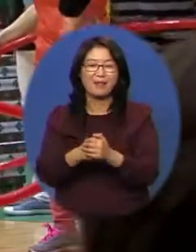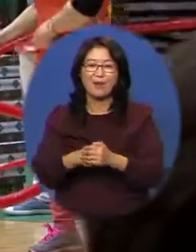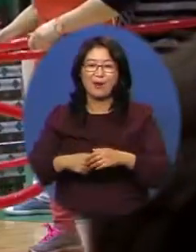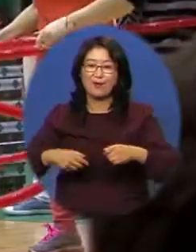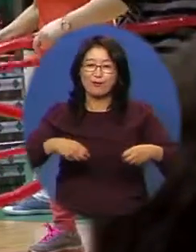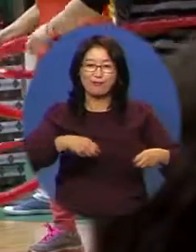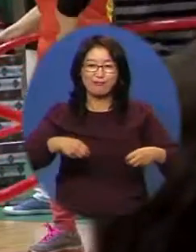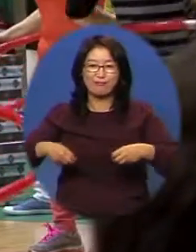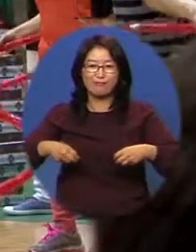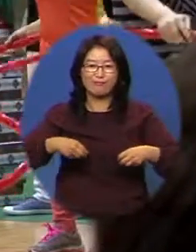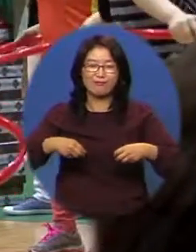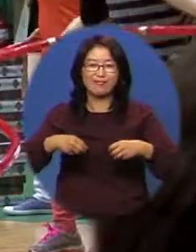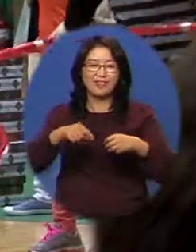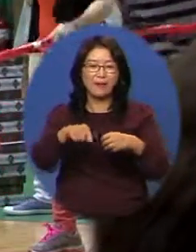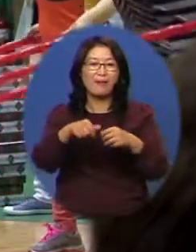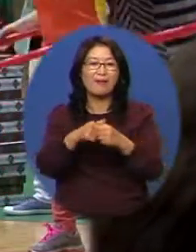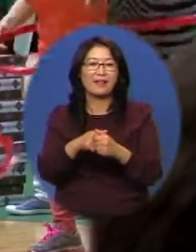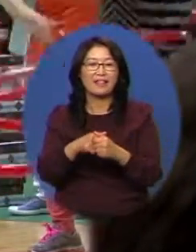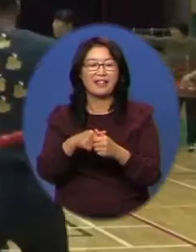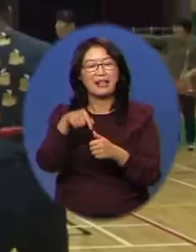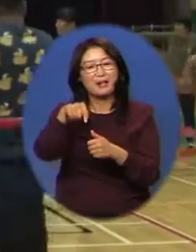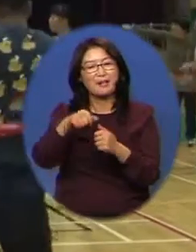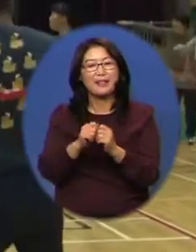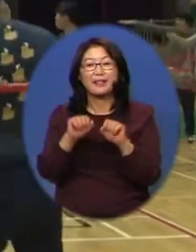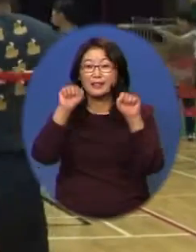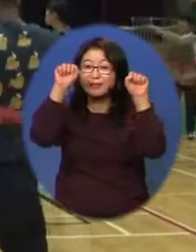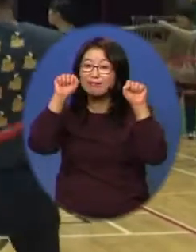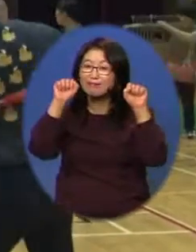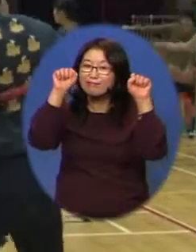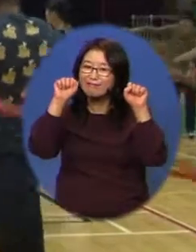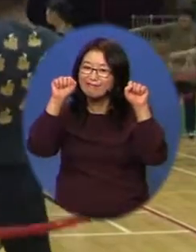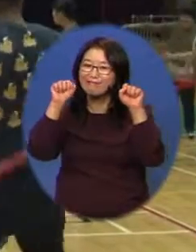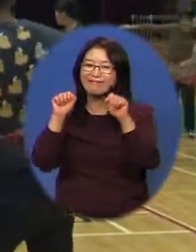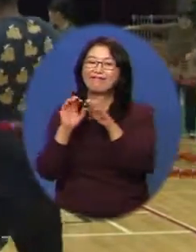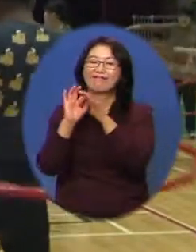함께 참여하는 체육 행사가 계속해서 이어졌습니다.